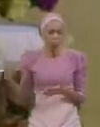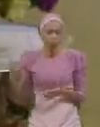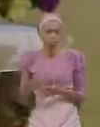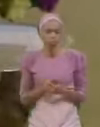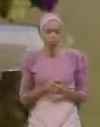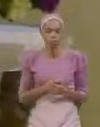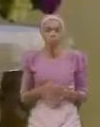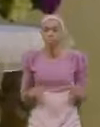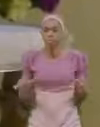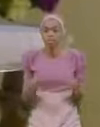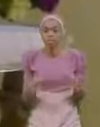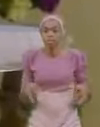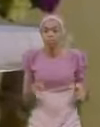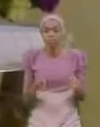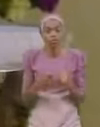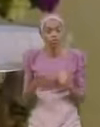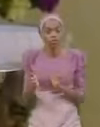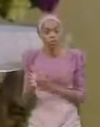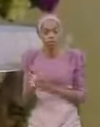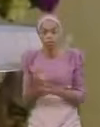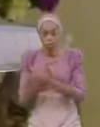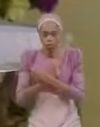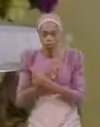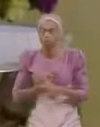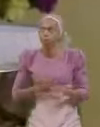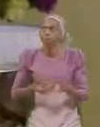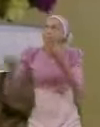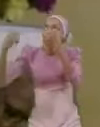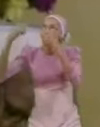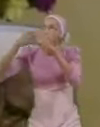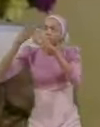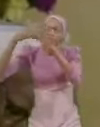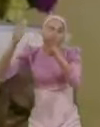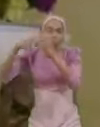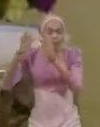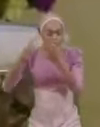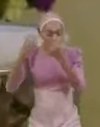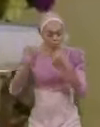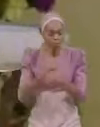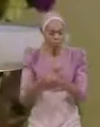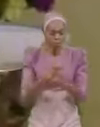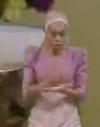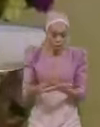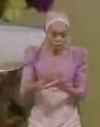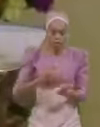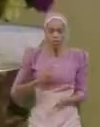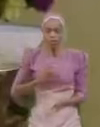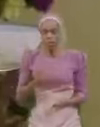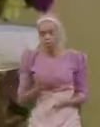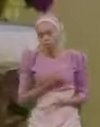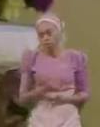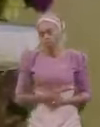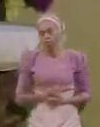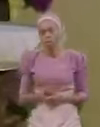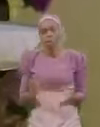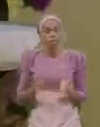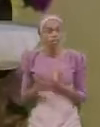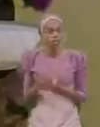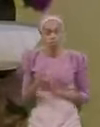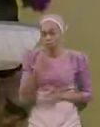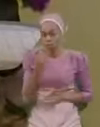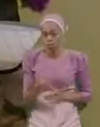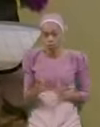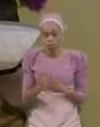que Christ nous a aimé il est venu du ciel pour nous aider et Jésus a dit à cet homme en Luc 10 que nous